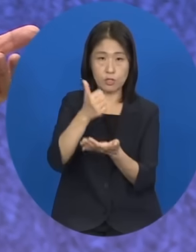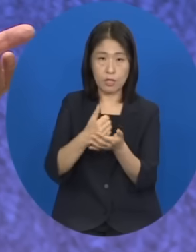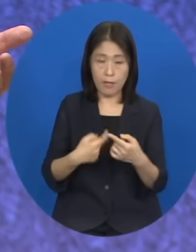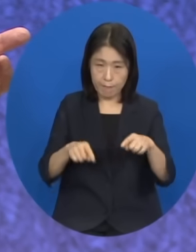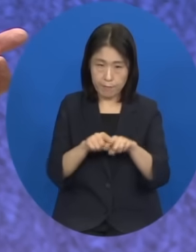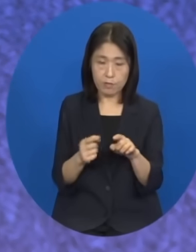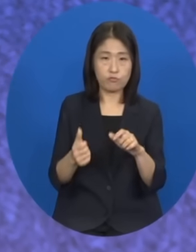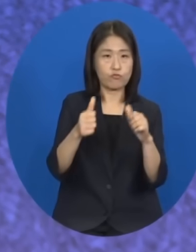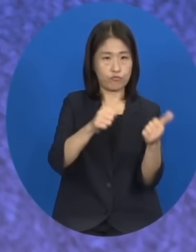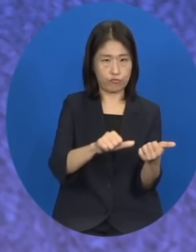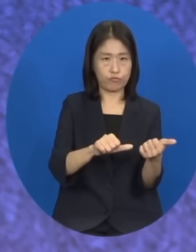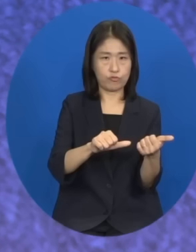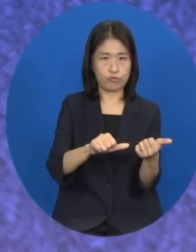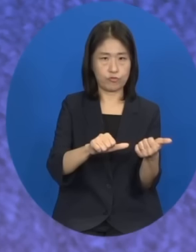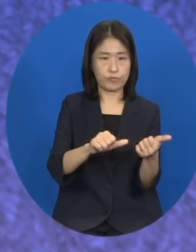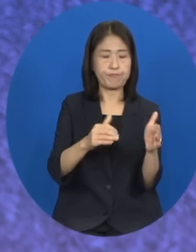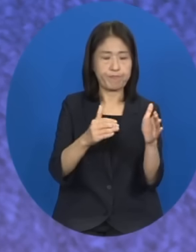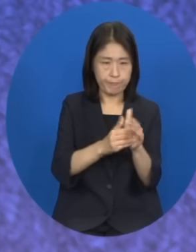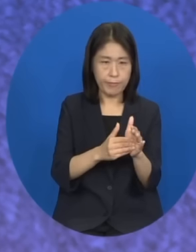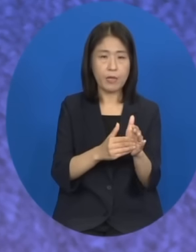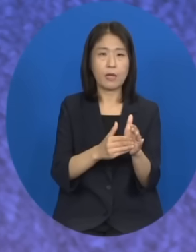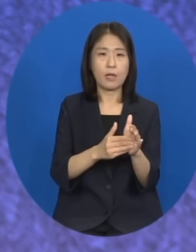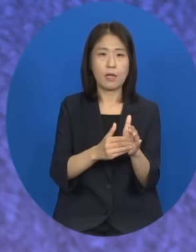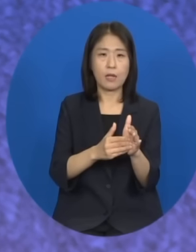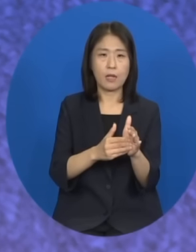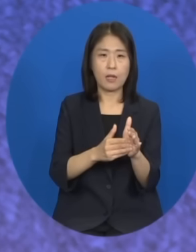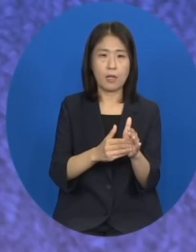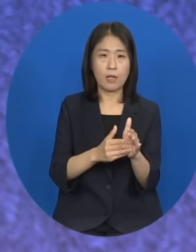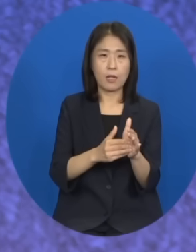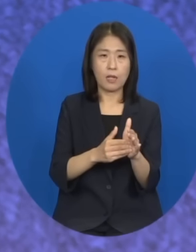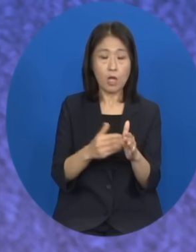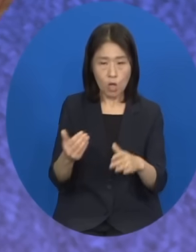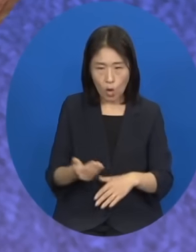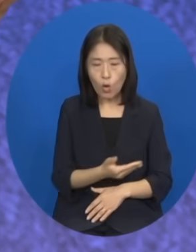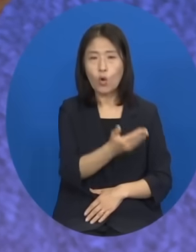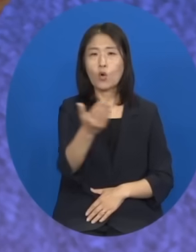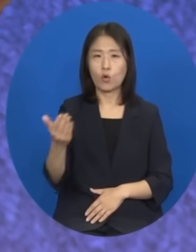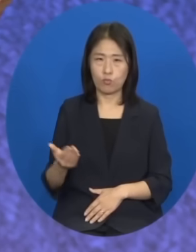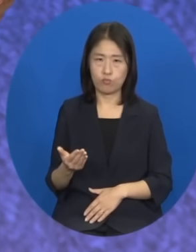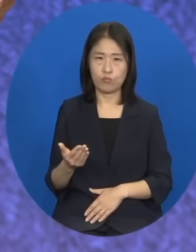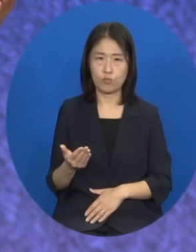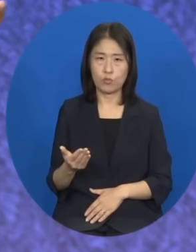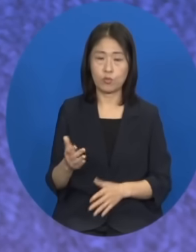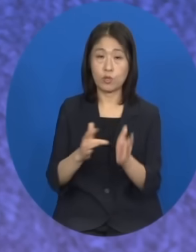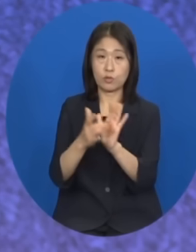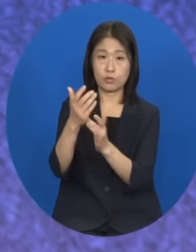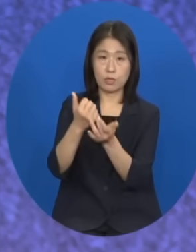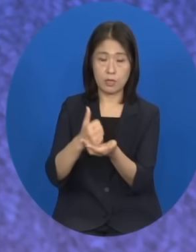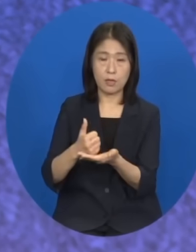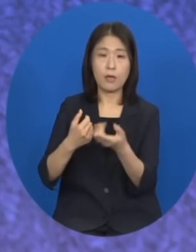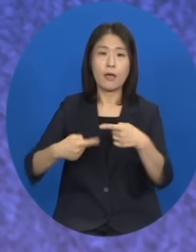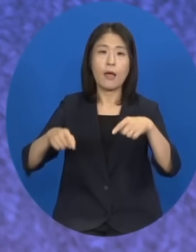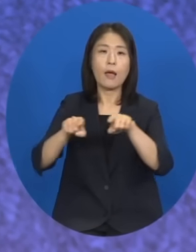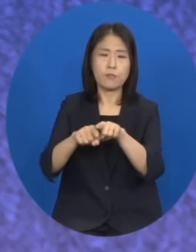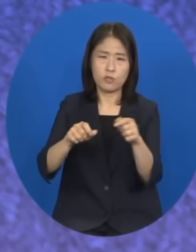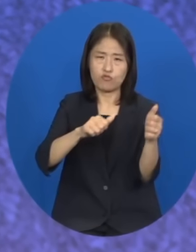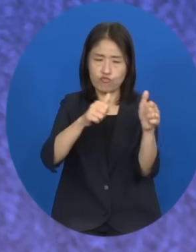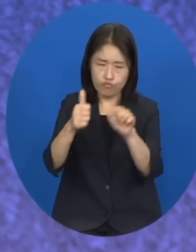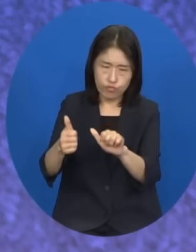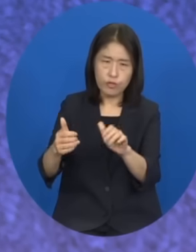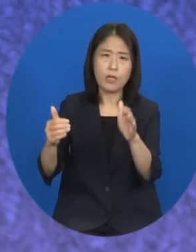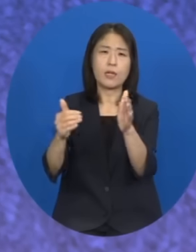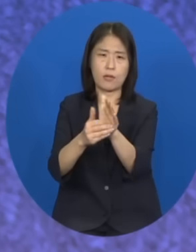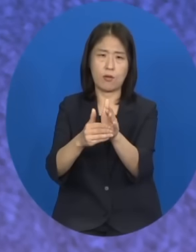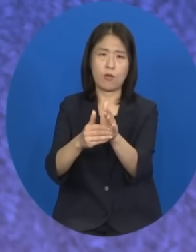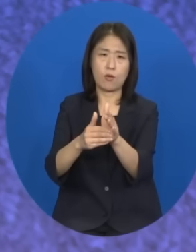죽었음을 믿습니다. 그리고 여러분들도 예수님과 함께 이미 죽은 사람들입니다. 그것을 믿을 때 우리는